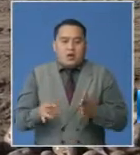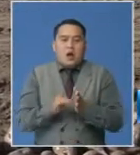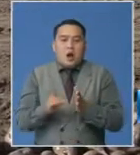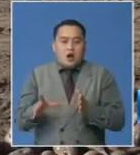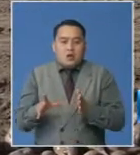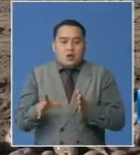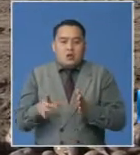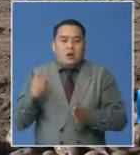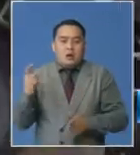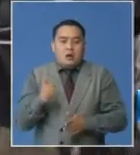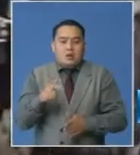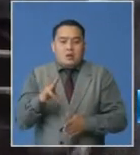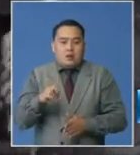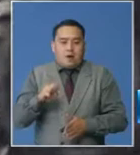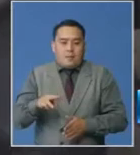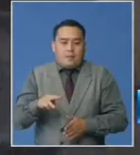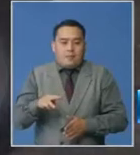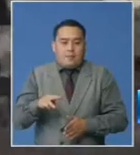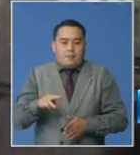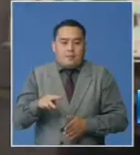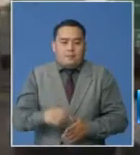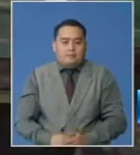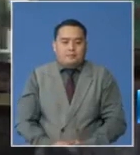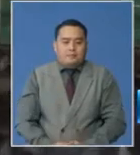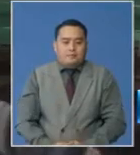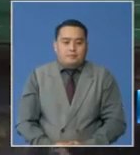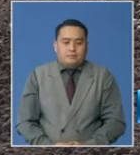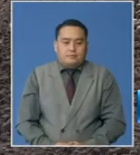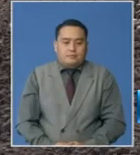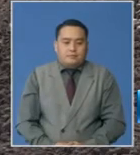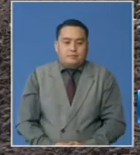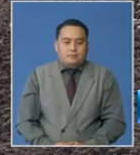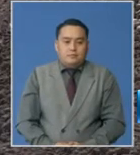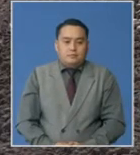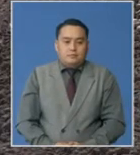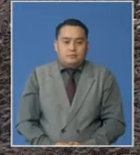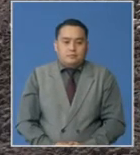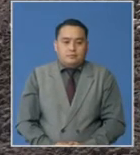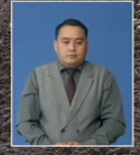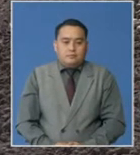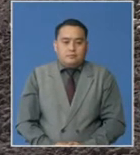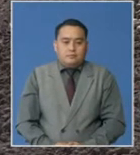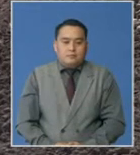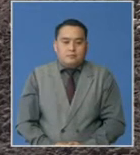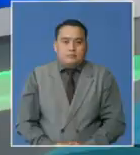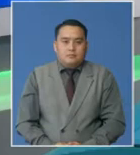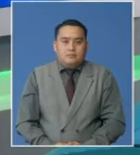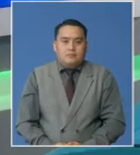рекордсмена удерживало хозяйство НАМ из Кельдинского района. Ильяман Раймбеков, Габит Кабдрахманов, телеканал ЖТСУ, Сарканский район.